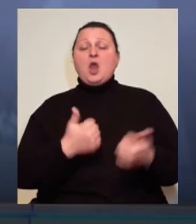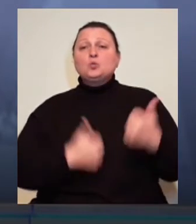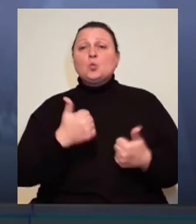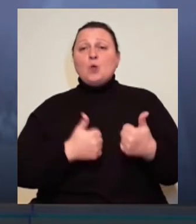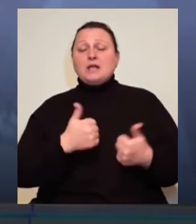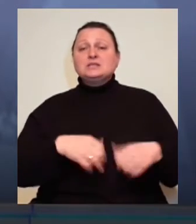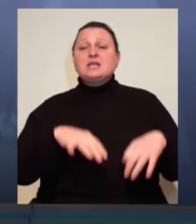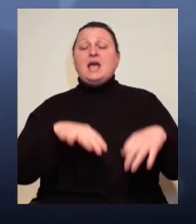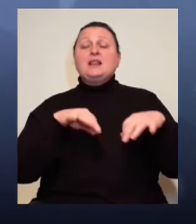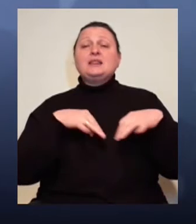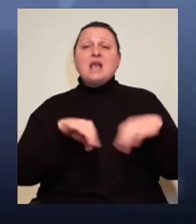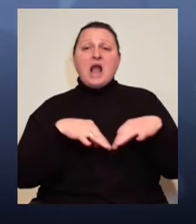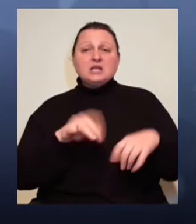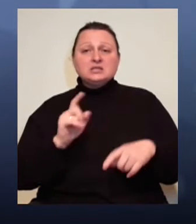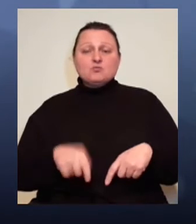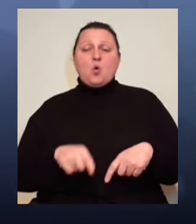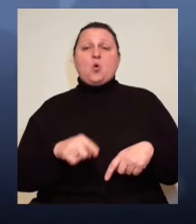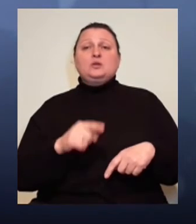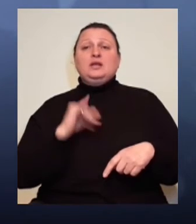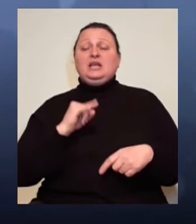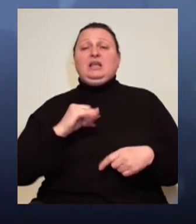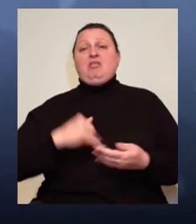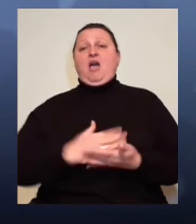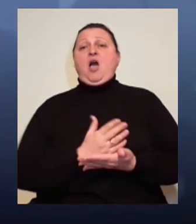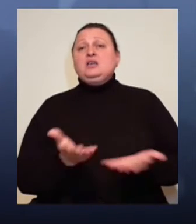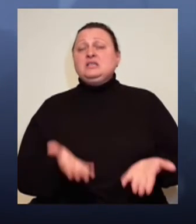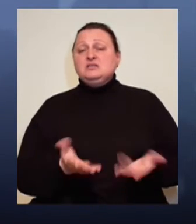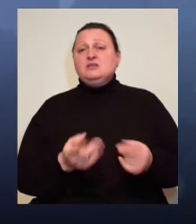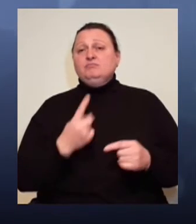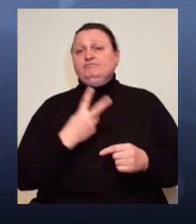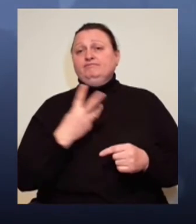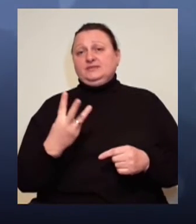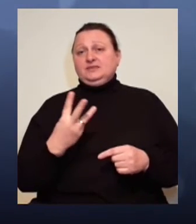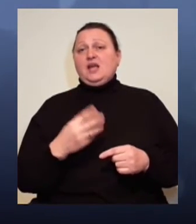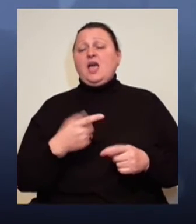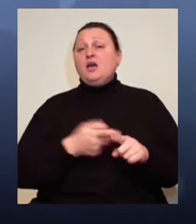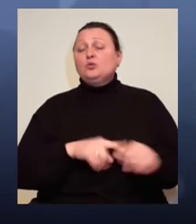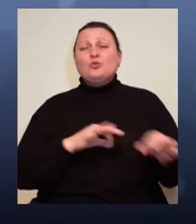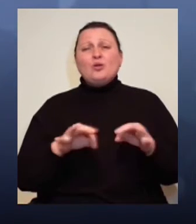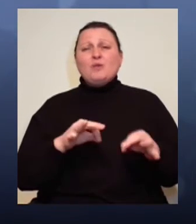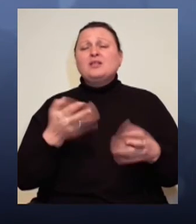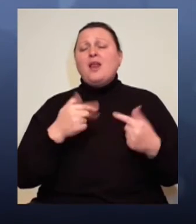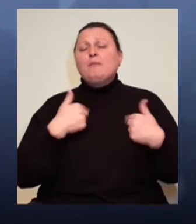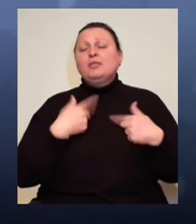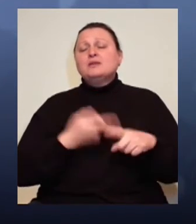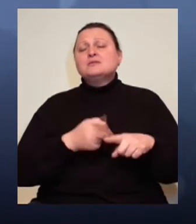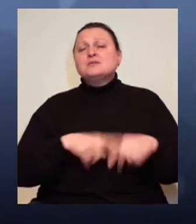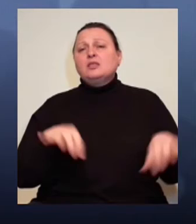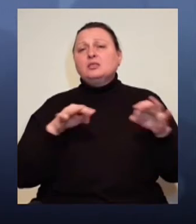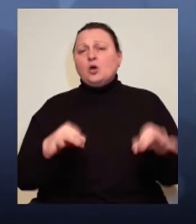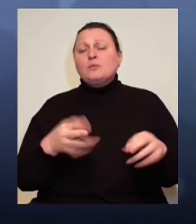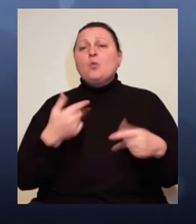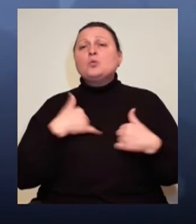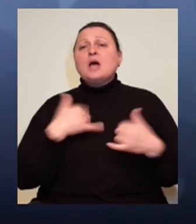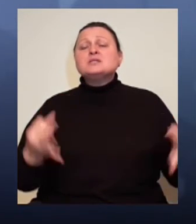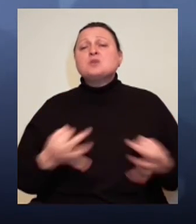дві... Конкуренція, транспорт і якість, так. Але ну, це нормально. Для мене це норма. У нас ніколи не